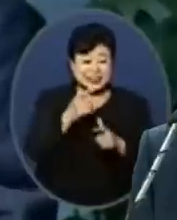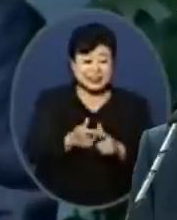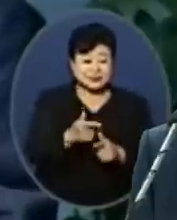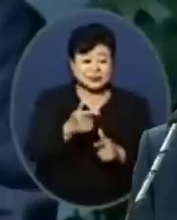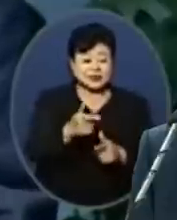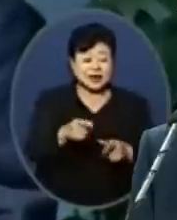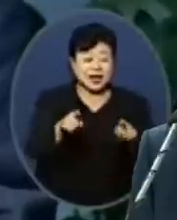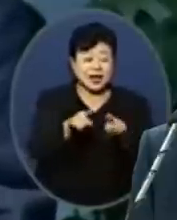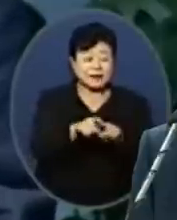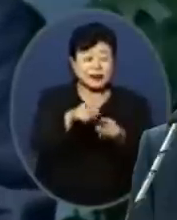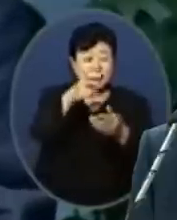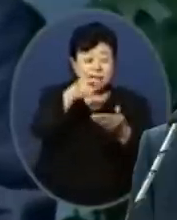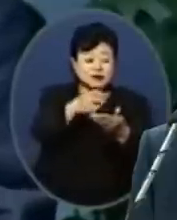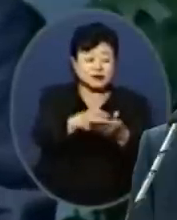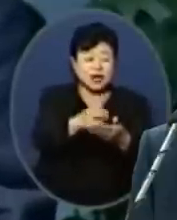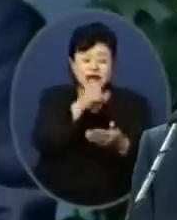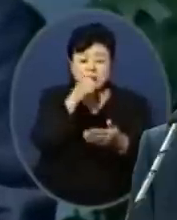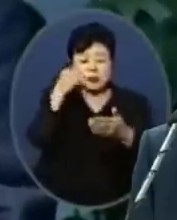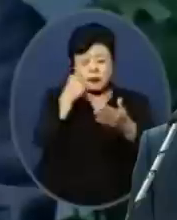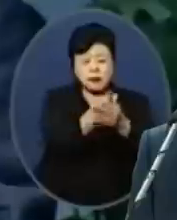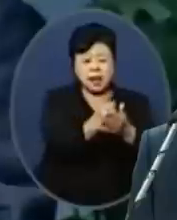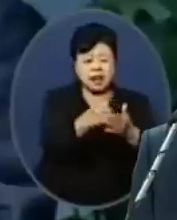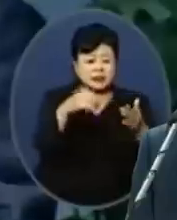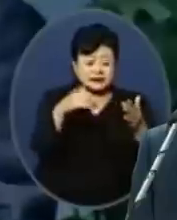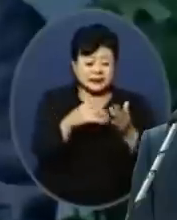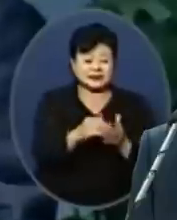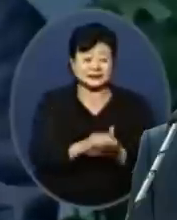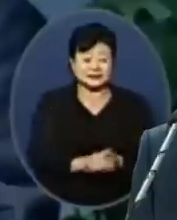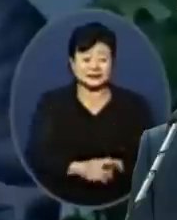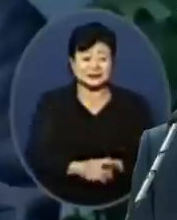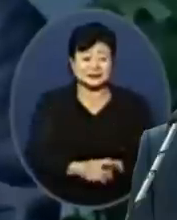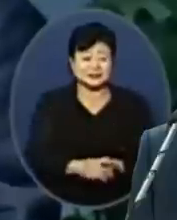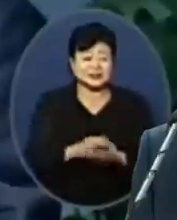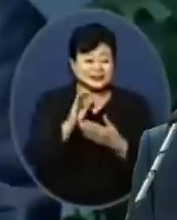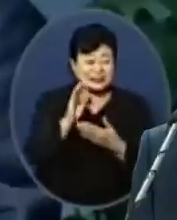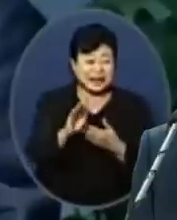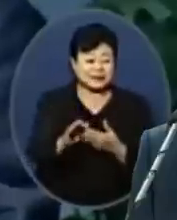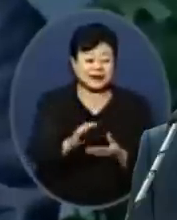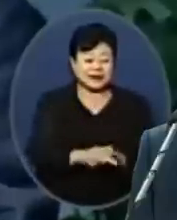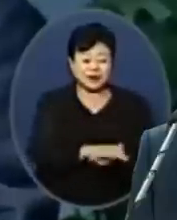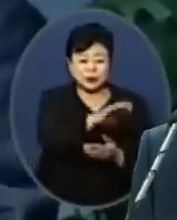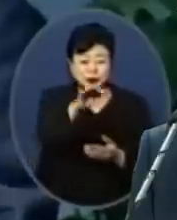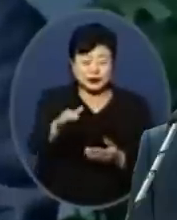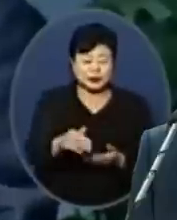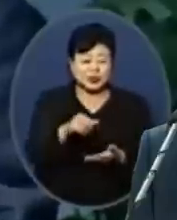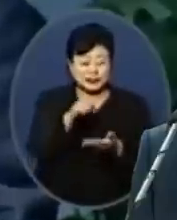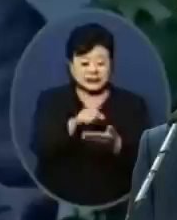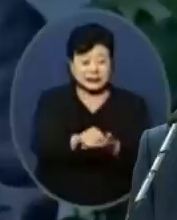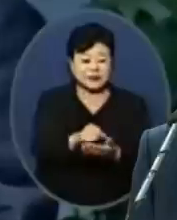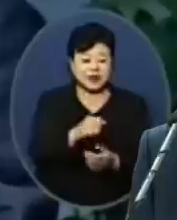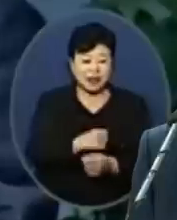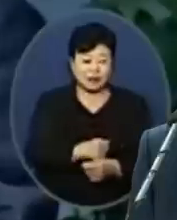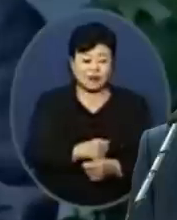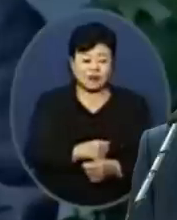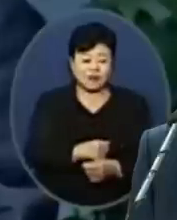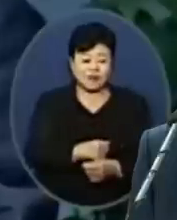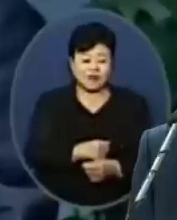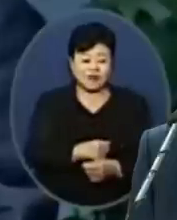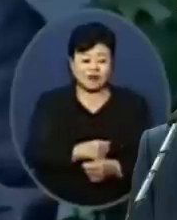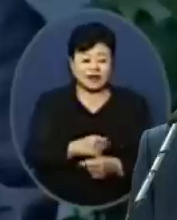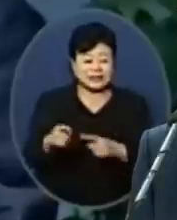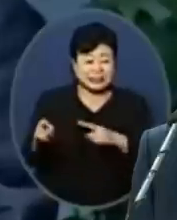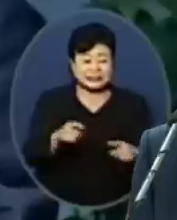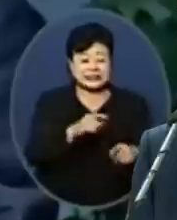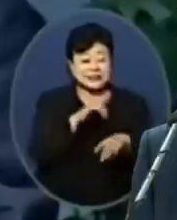예수님과 더불어 율법이 다 못 박혀버리고 그 다음에 우리를 점령하고